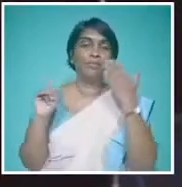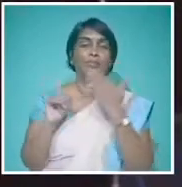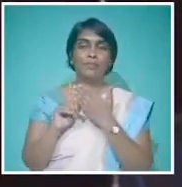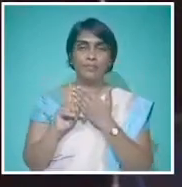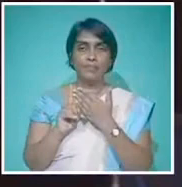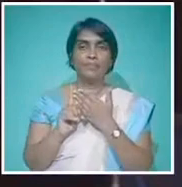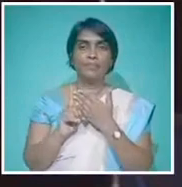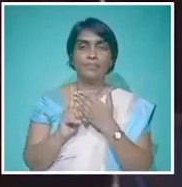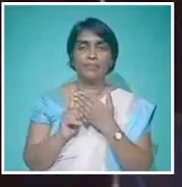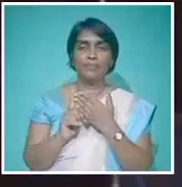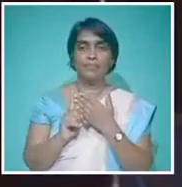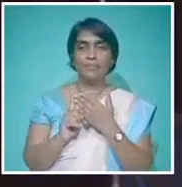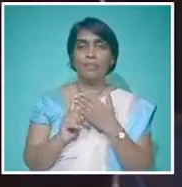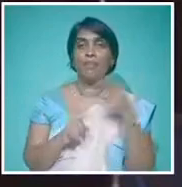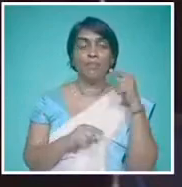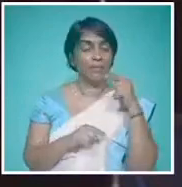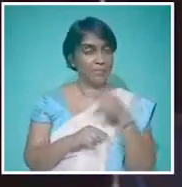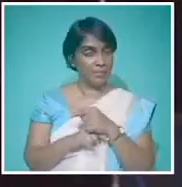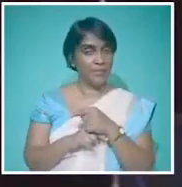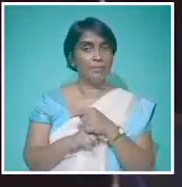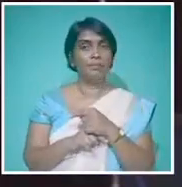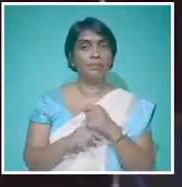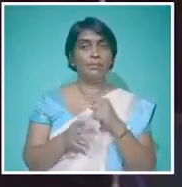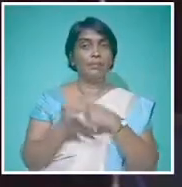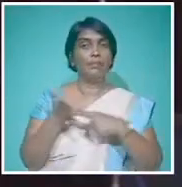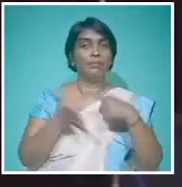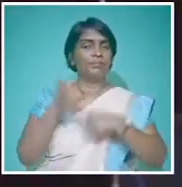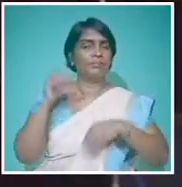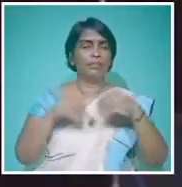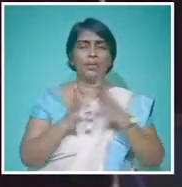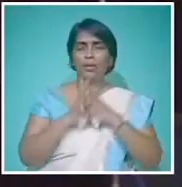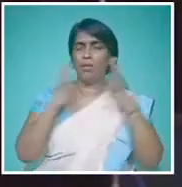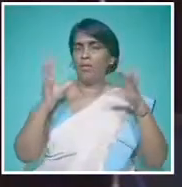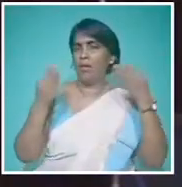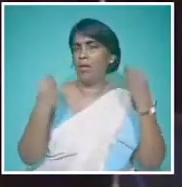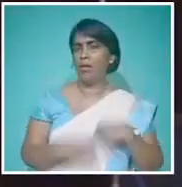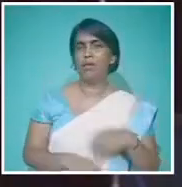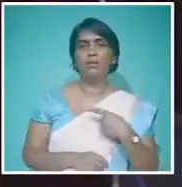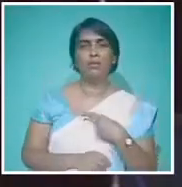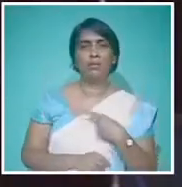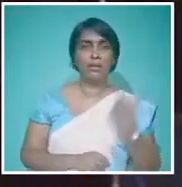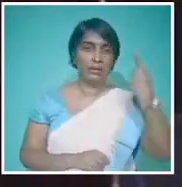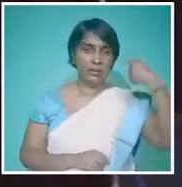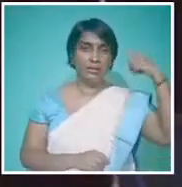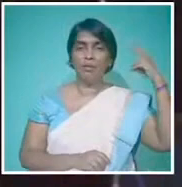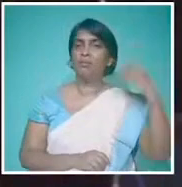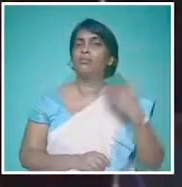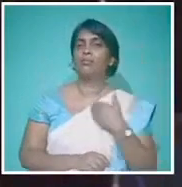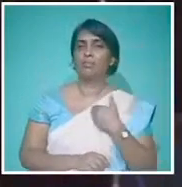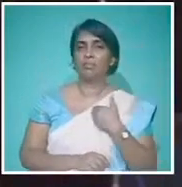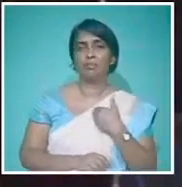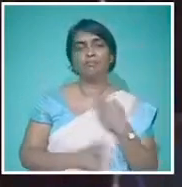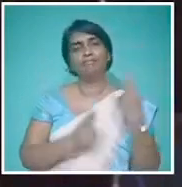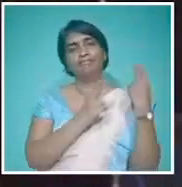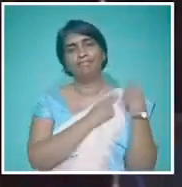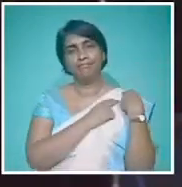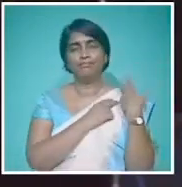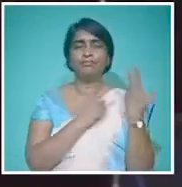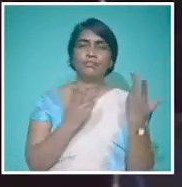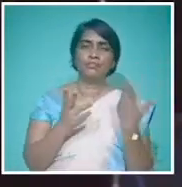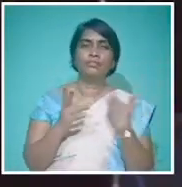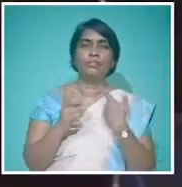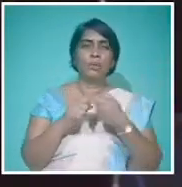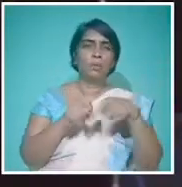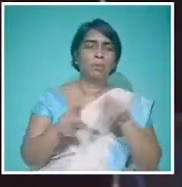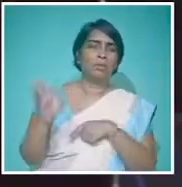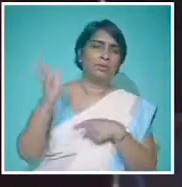ඉඳලා එතුමා දේශපාලන වශයෙන් විශාල හානියක් කරගත්තා. දැන් ඊයේ පෙරේද එතුමා කියනවා මම කර ගැහුවේ මේකේ